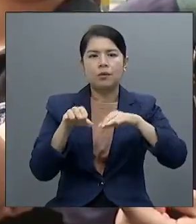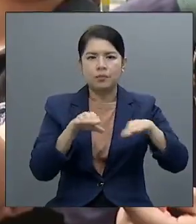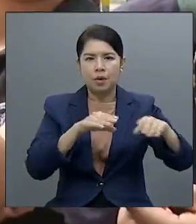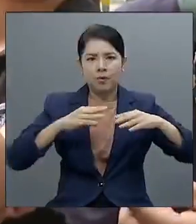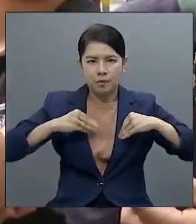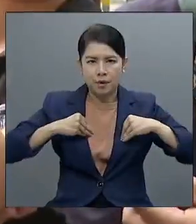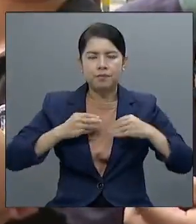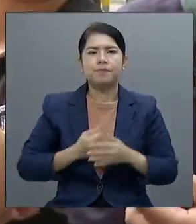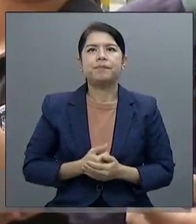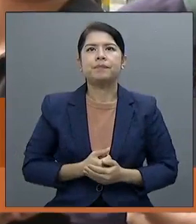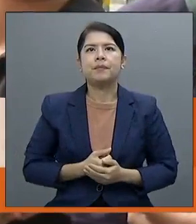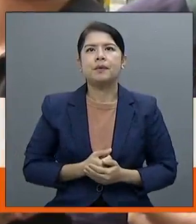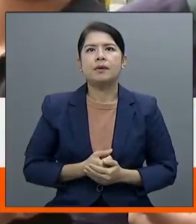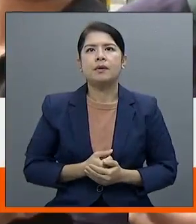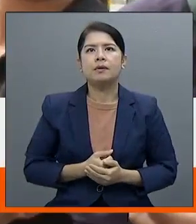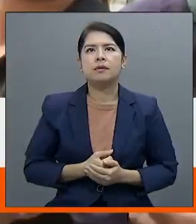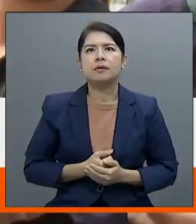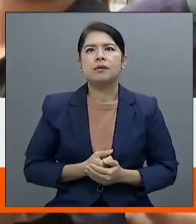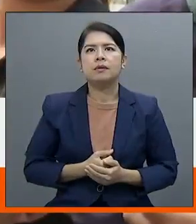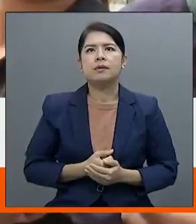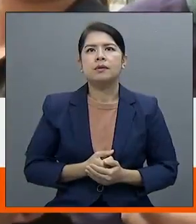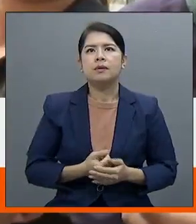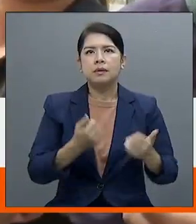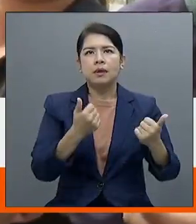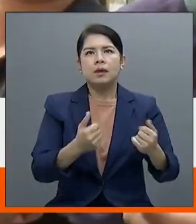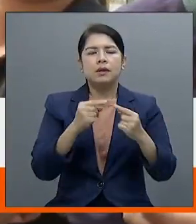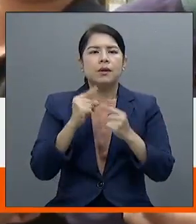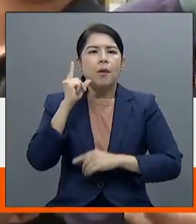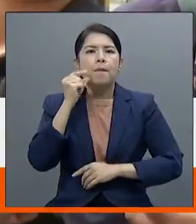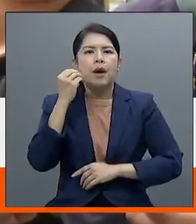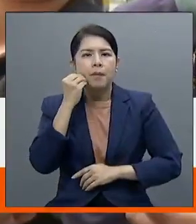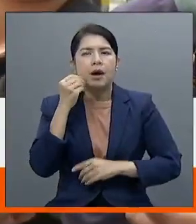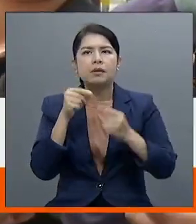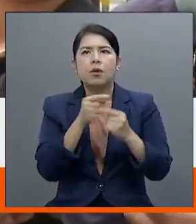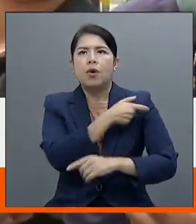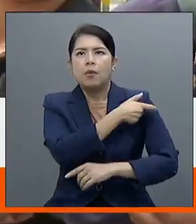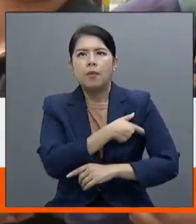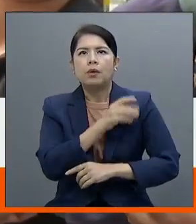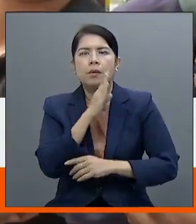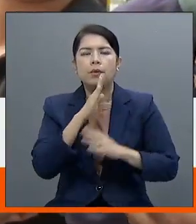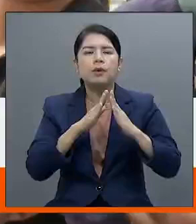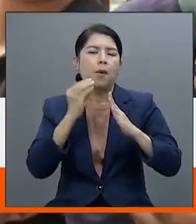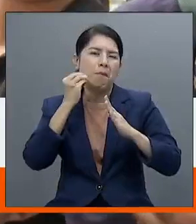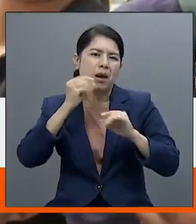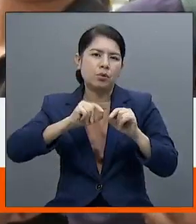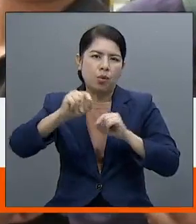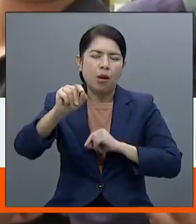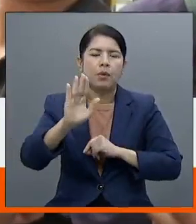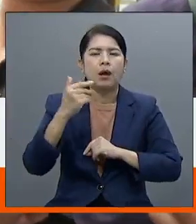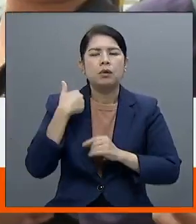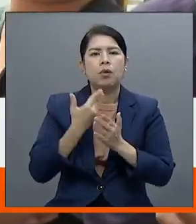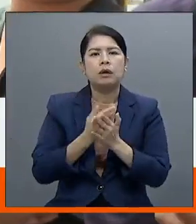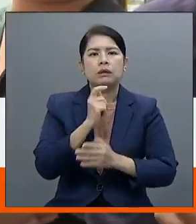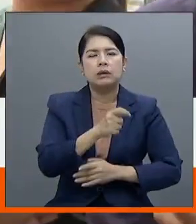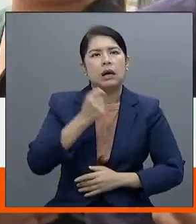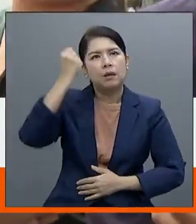เรามีทั้งแม่บ้านรผ.ซึ่งพวกนี้อยู่ไกลไม่ได้เพราะค่าเดินทางเข้ามาไม่ไหวมันก็จะเห็นว่าเป็นเหตุผลที่เรามีชุมชนต่างๆกระจายทั้